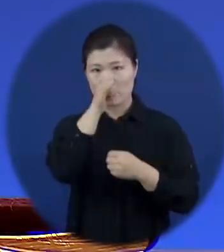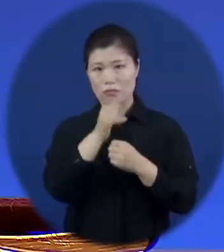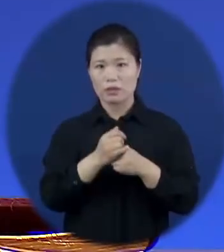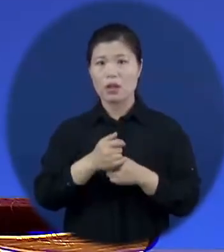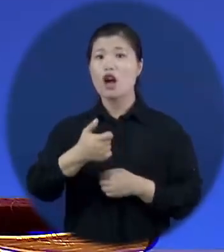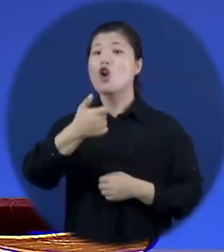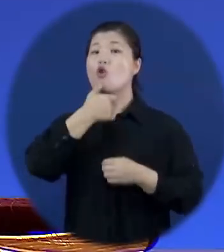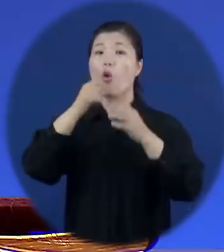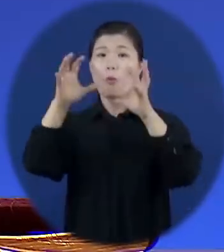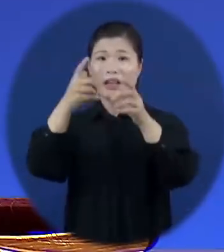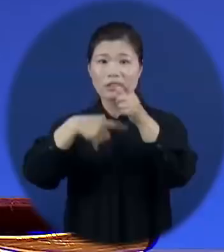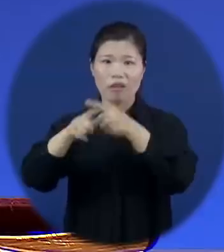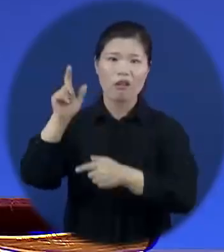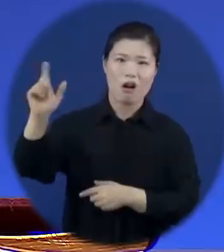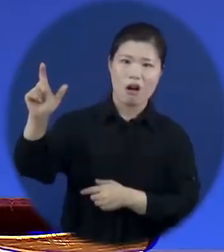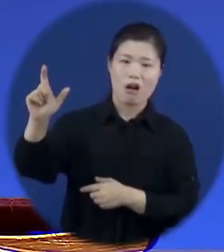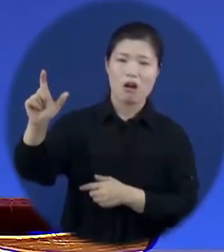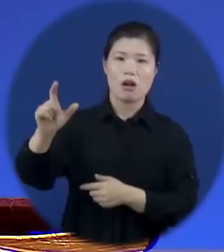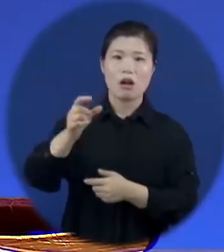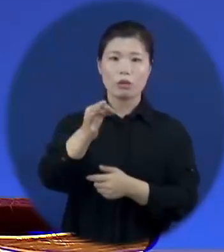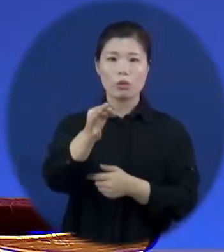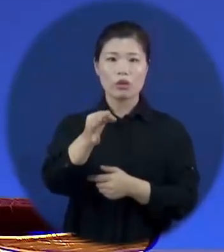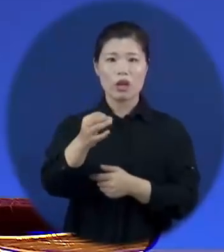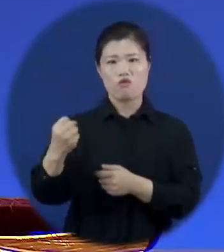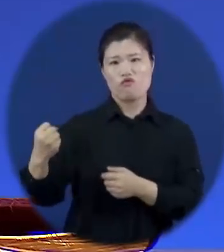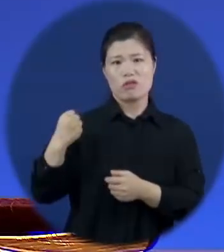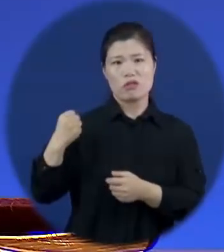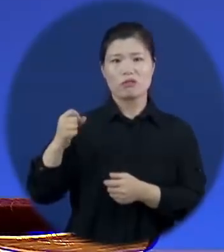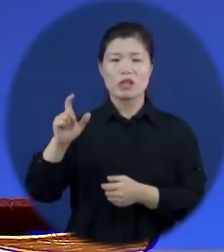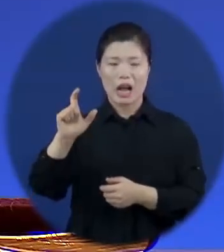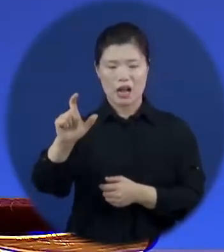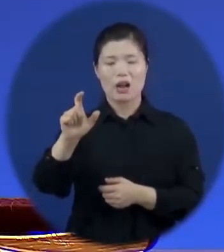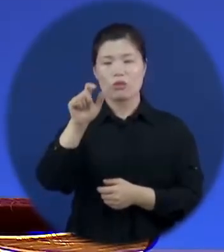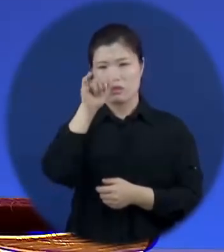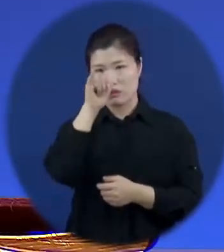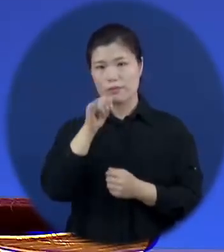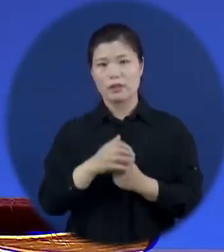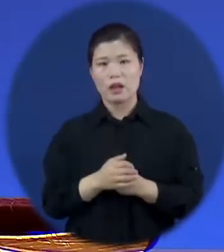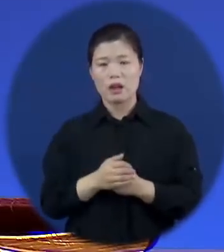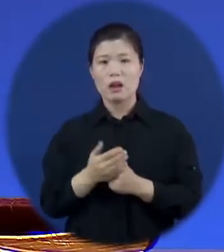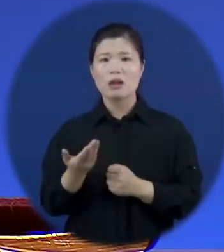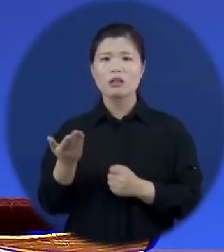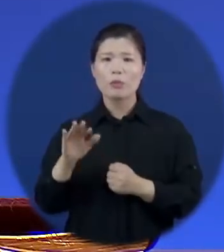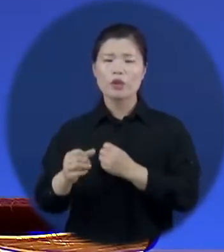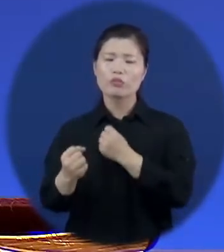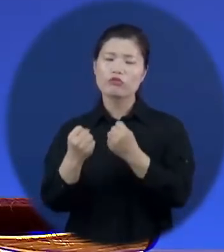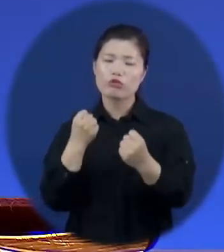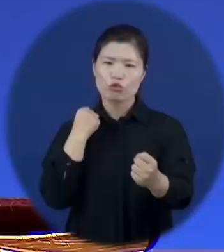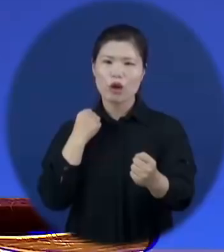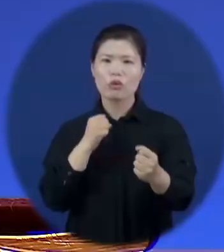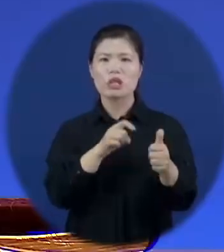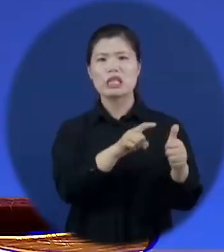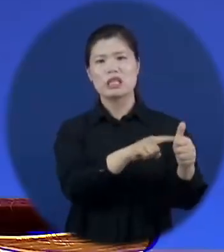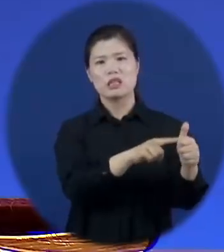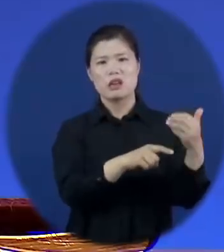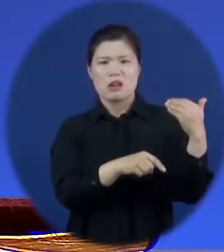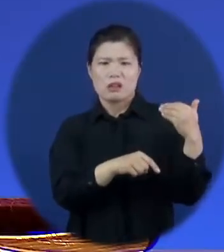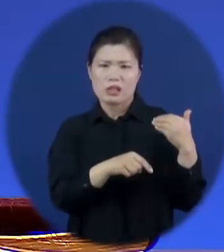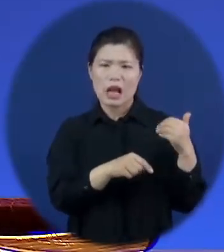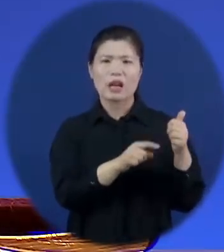갔고요. 돈의 위력은 여전히 놀라운 것이었습니다. 그럼에도 불구하고 그의